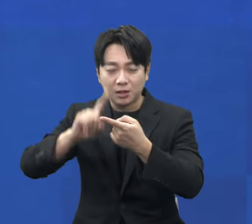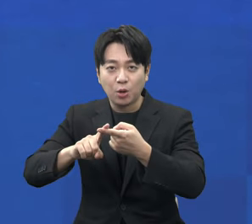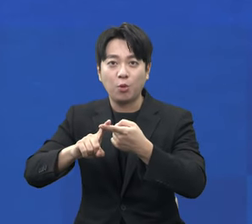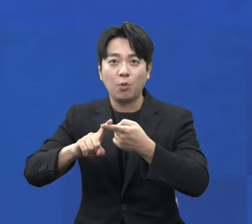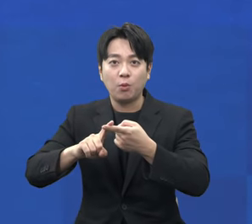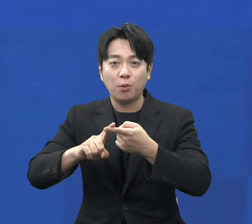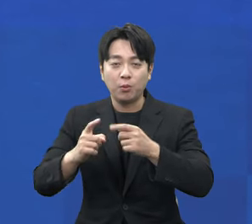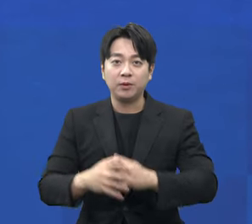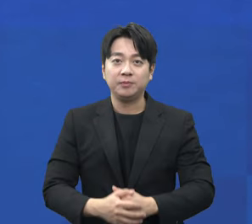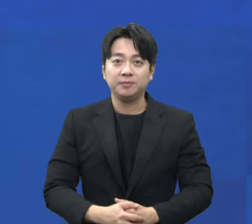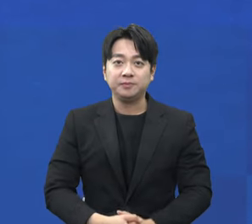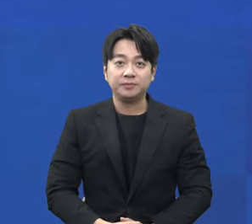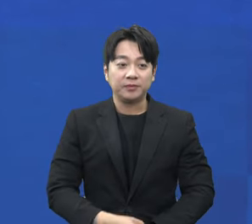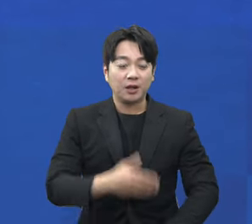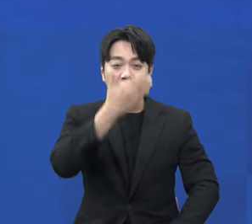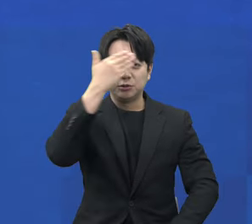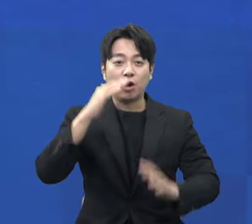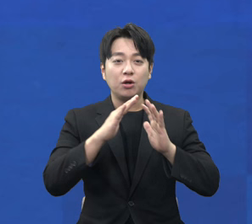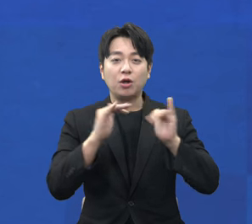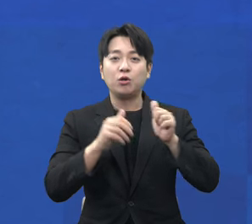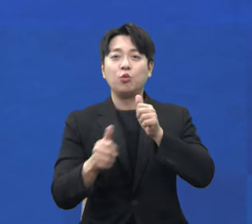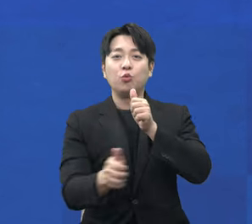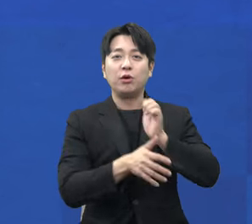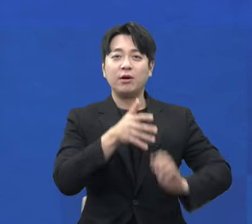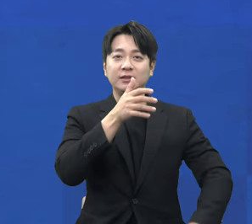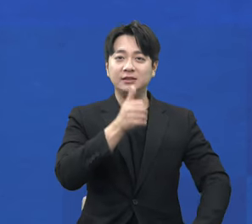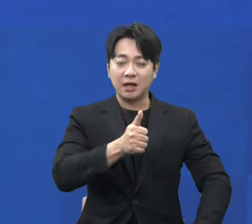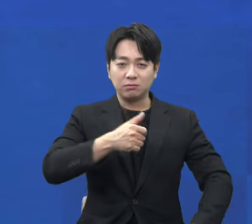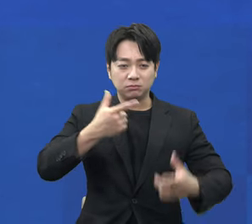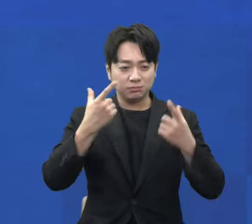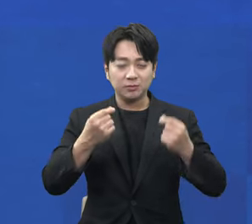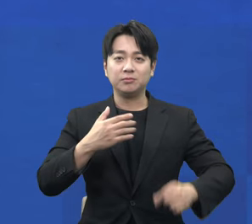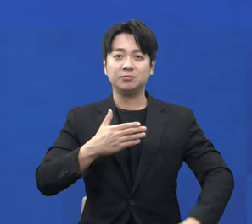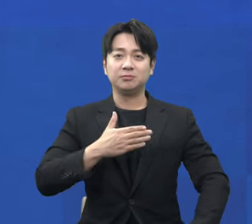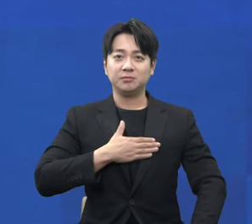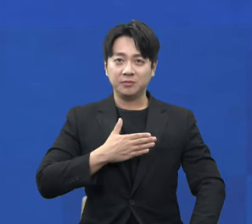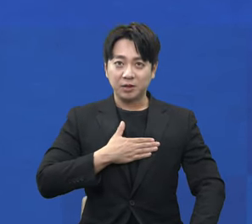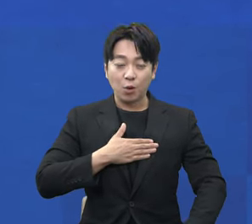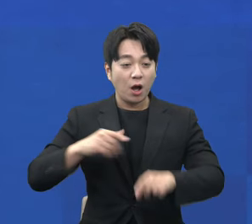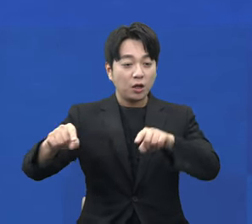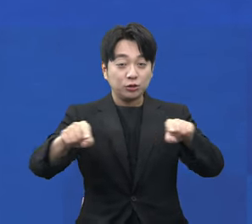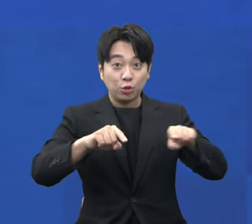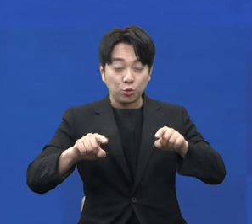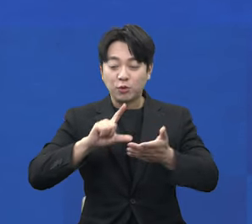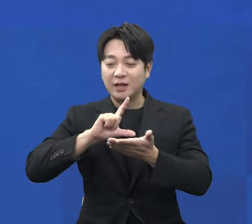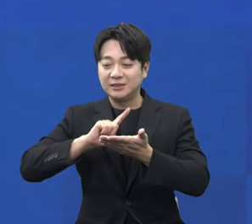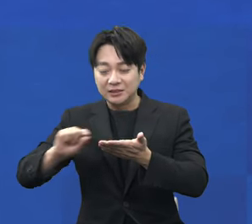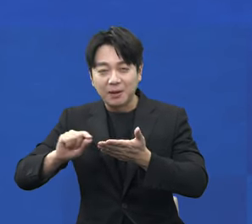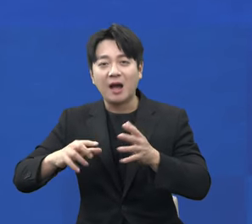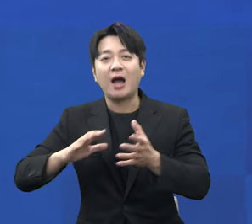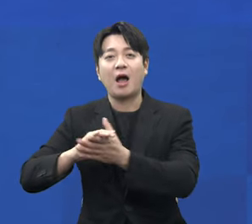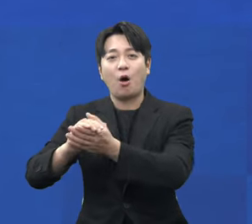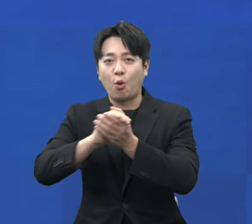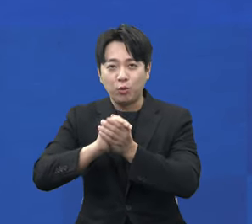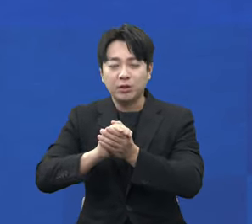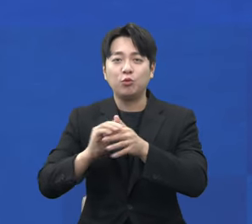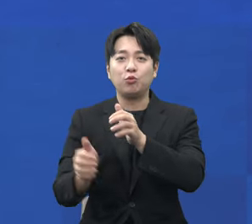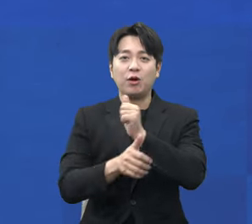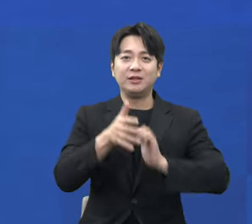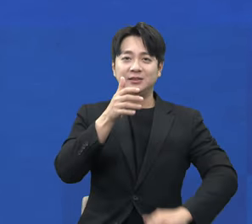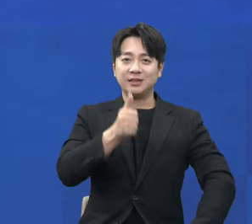열린 청년위원장, 지방과 수도권을 함께 아우르는 열린 청년위원장, 내게 힘이